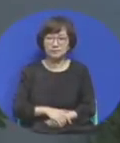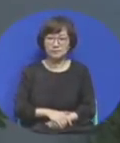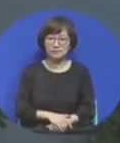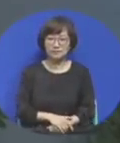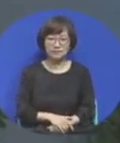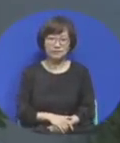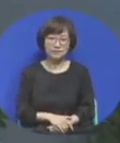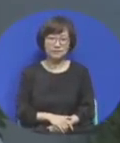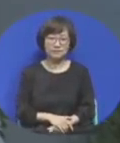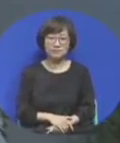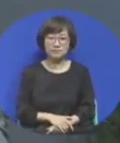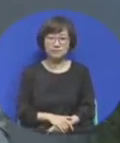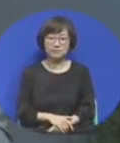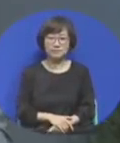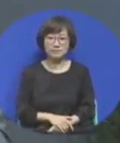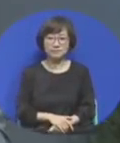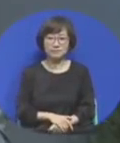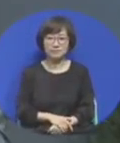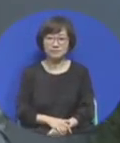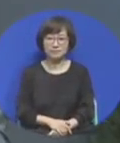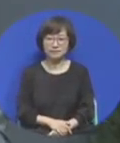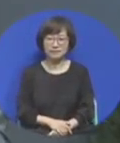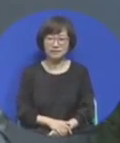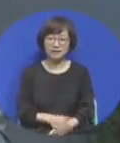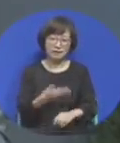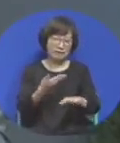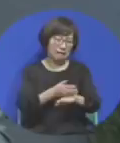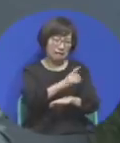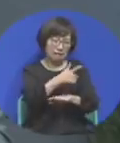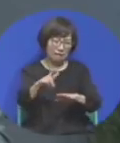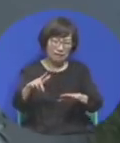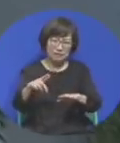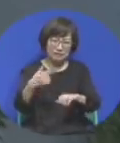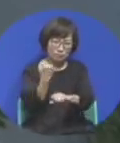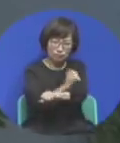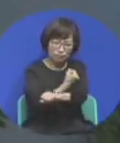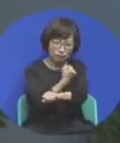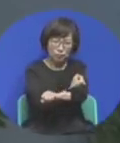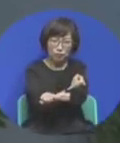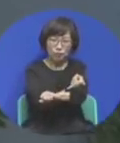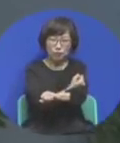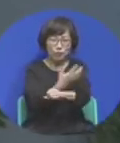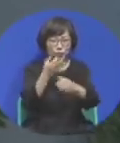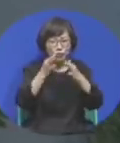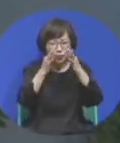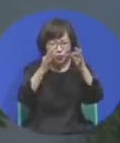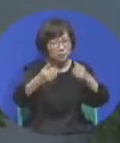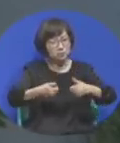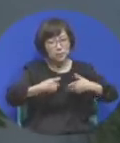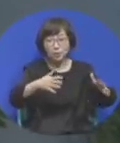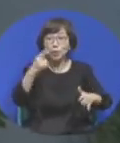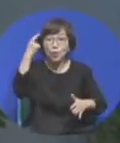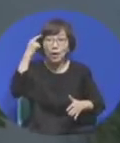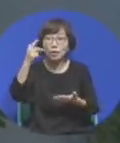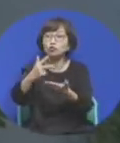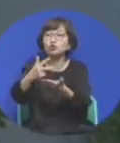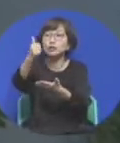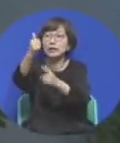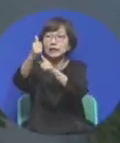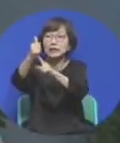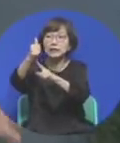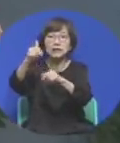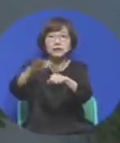so frustrating. 아무 소용 없어요. There's no use in that. 주인이 틀린 주인. Because it's the wrong master that you